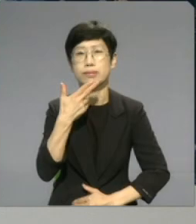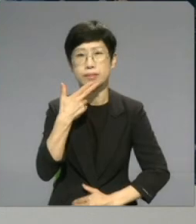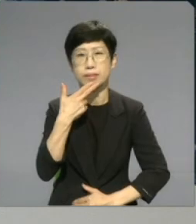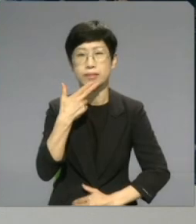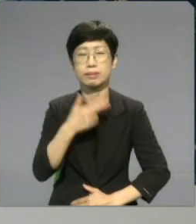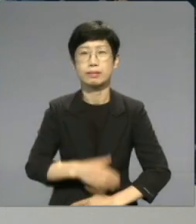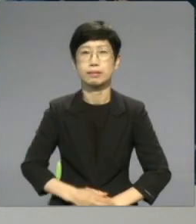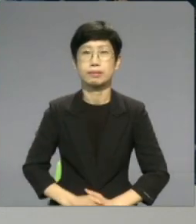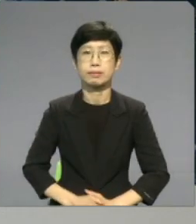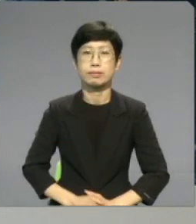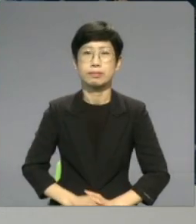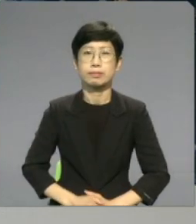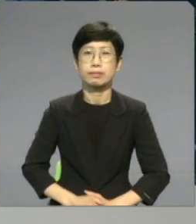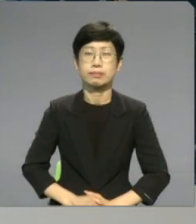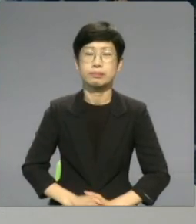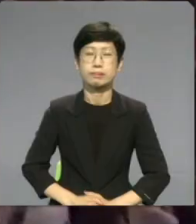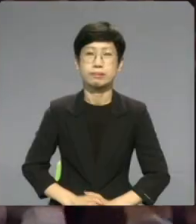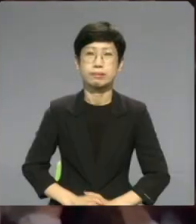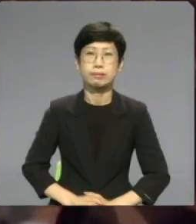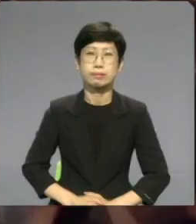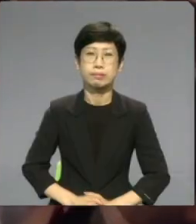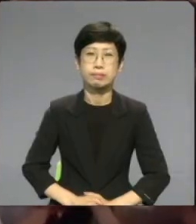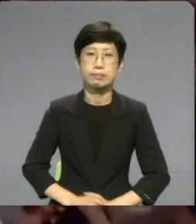유영선 월드리포터입니다.